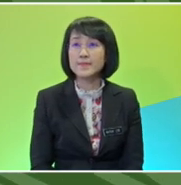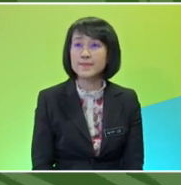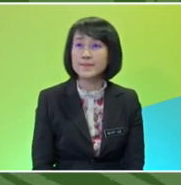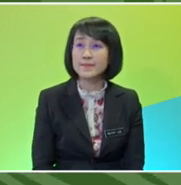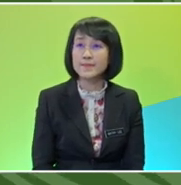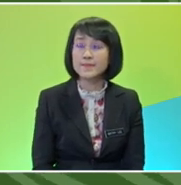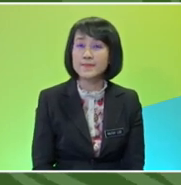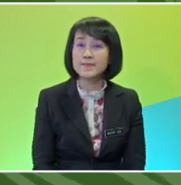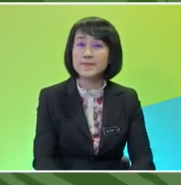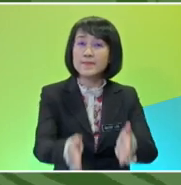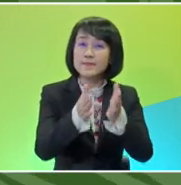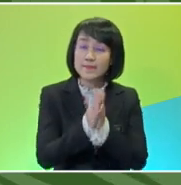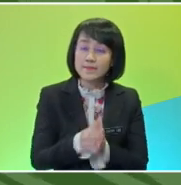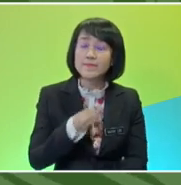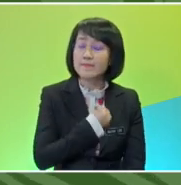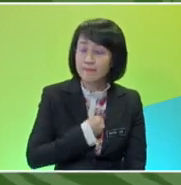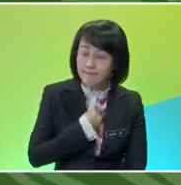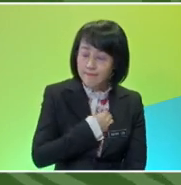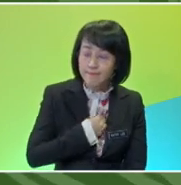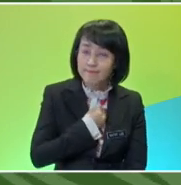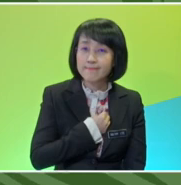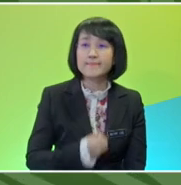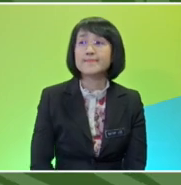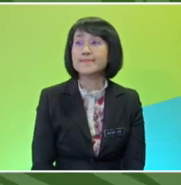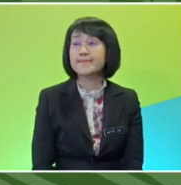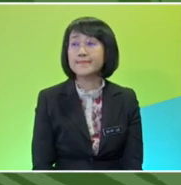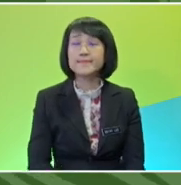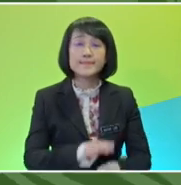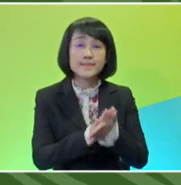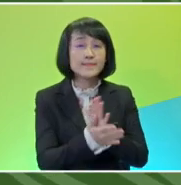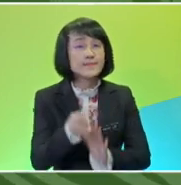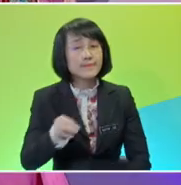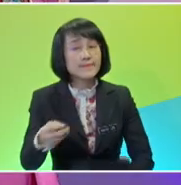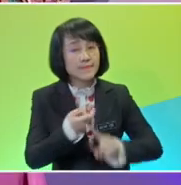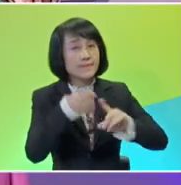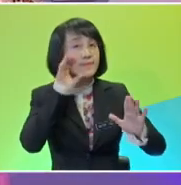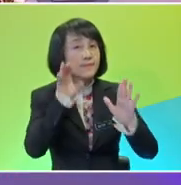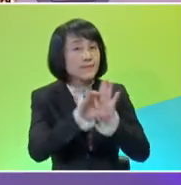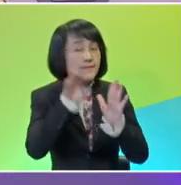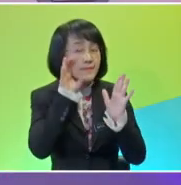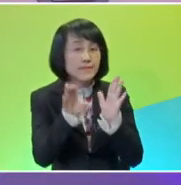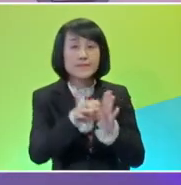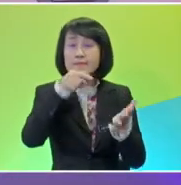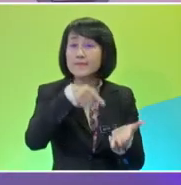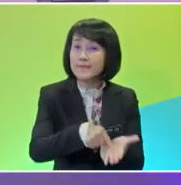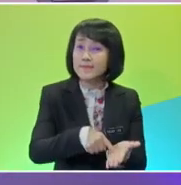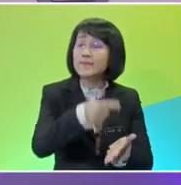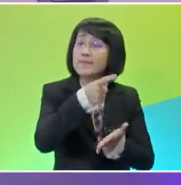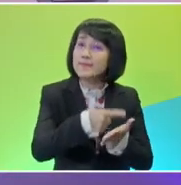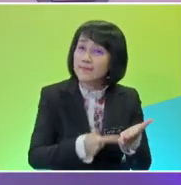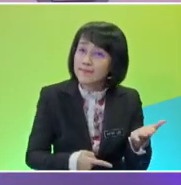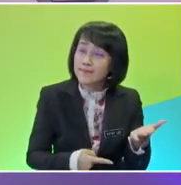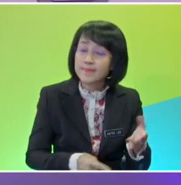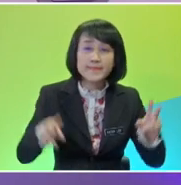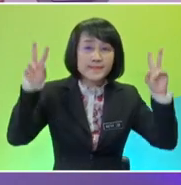meminta maaf daripada ibunya jadi murid-murid daripada gambar-gambar ini Apakah harganya